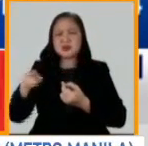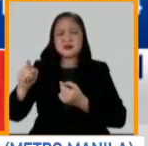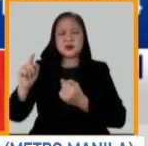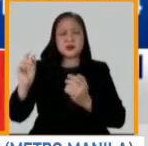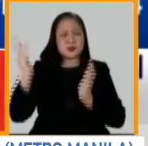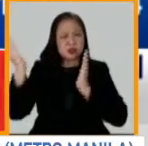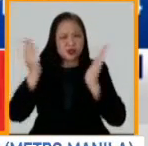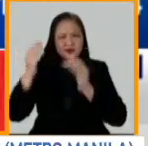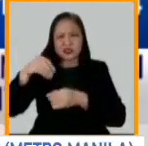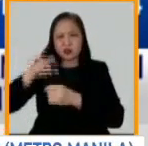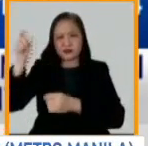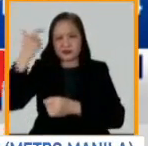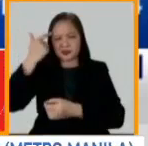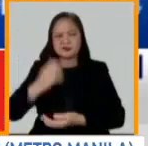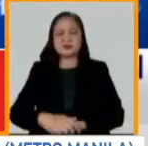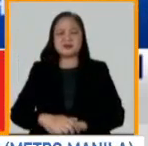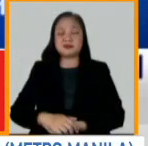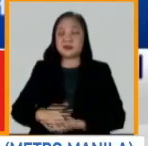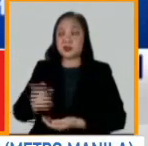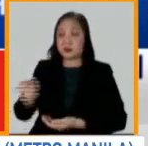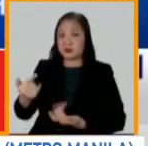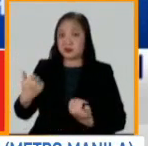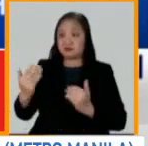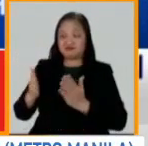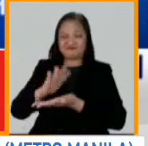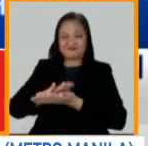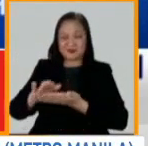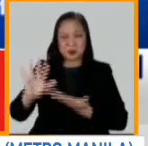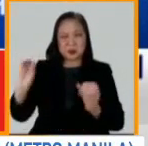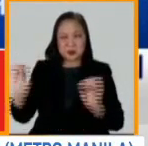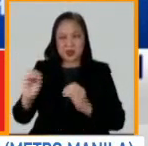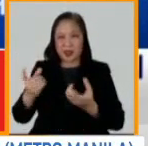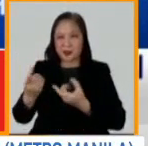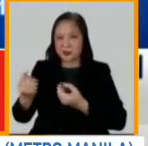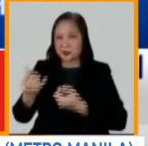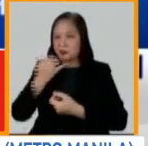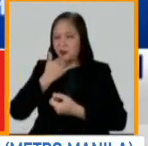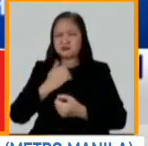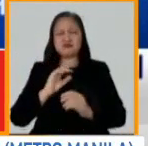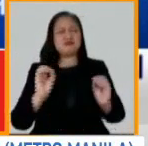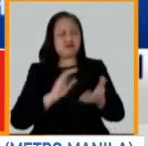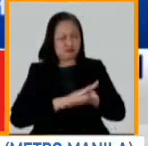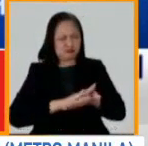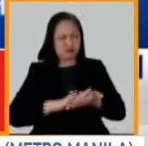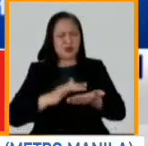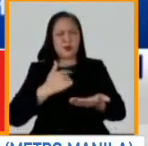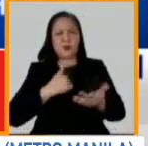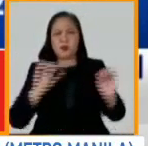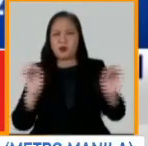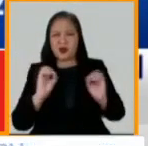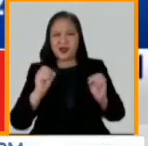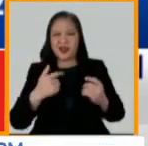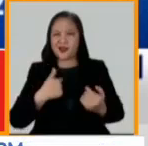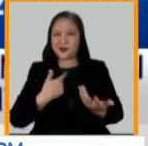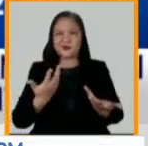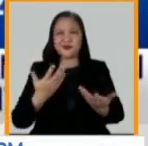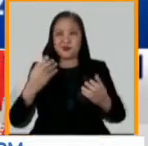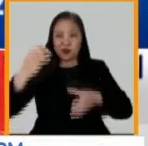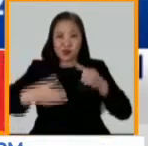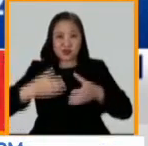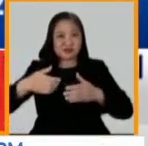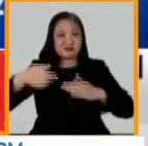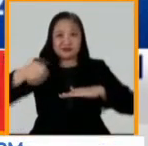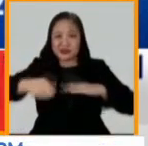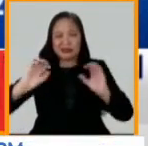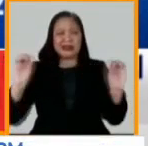malinis kayong humaharap ngayon sa taong bayan. Yung pong malinis. Wala akong hinaharap na kaso sa korte. Pag ikaw naman ay